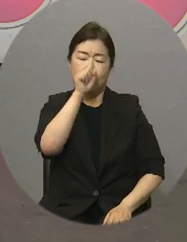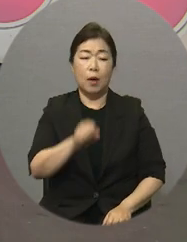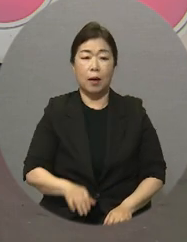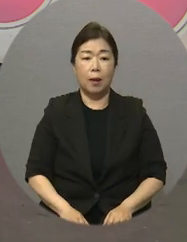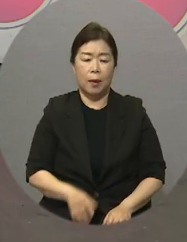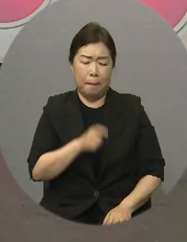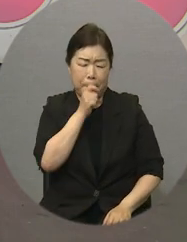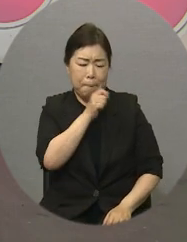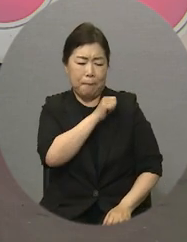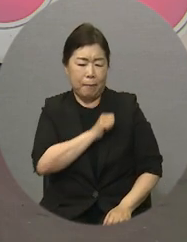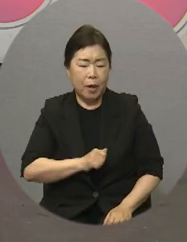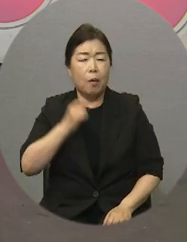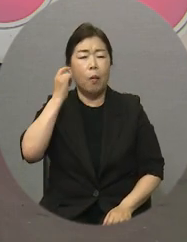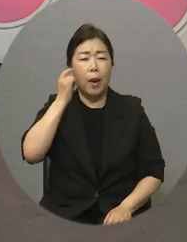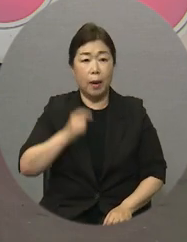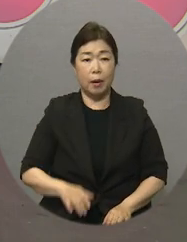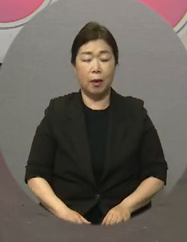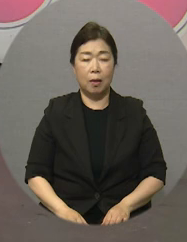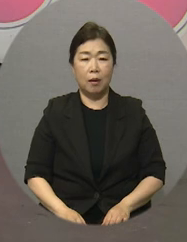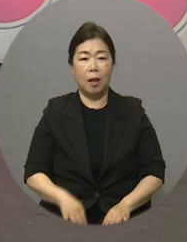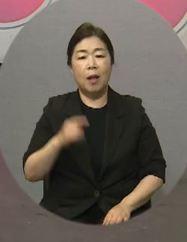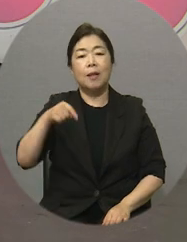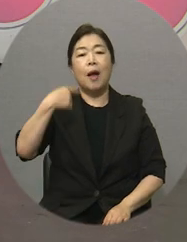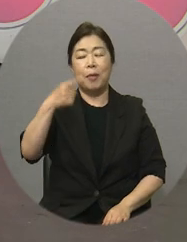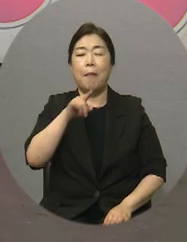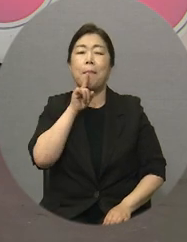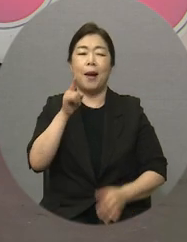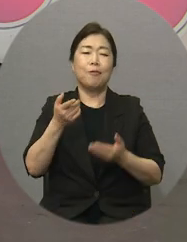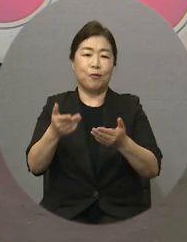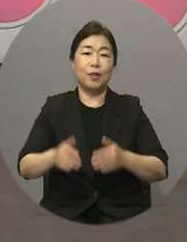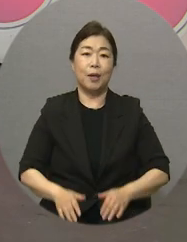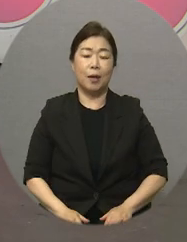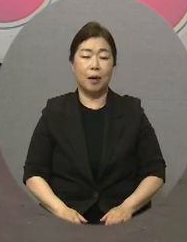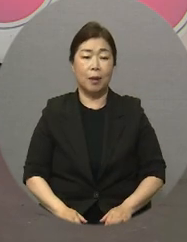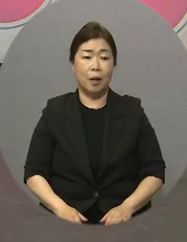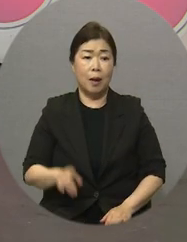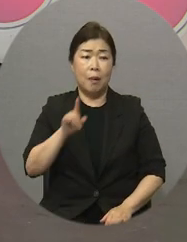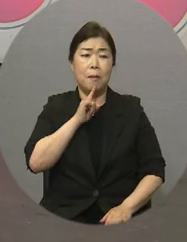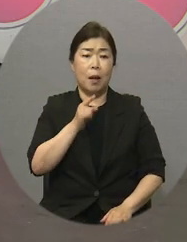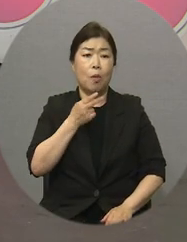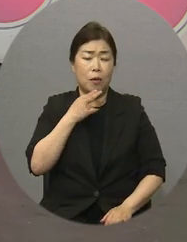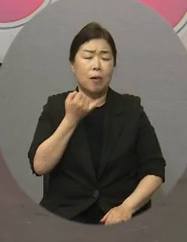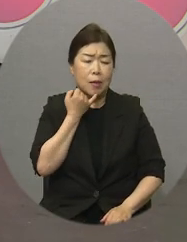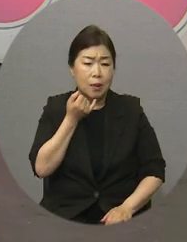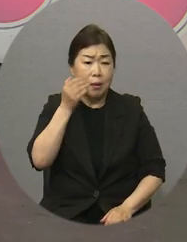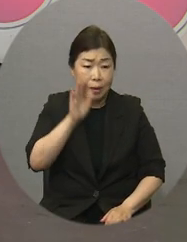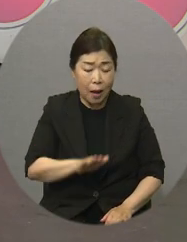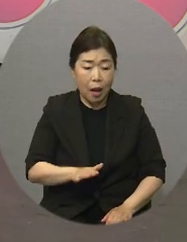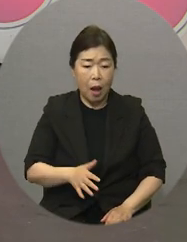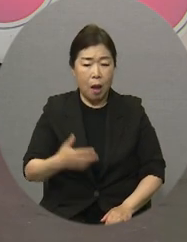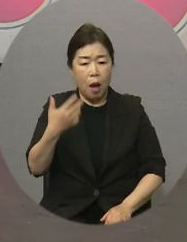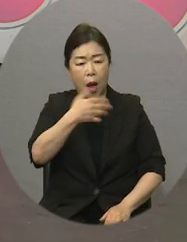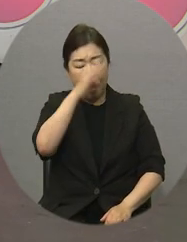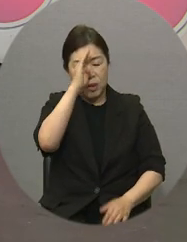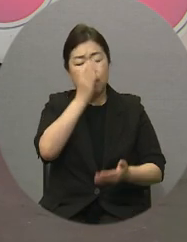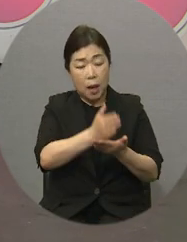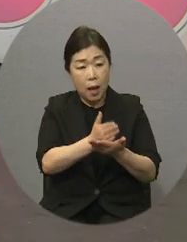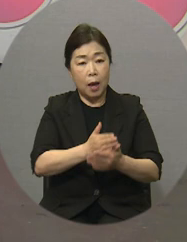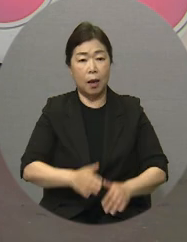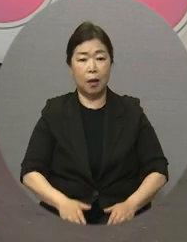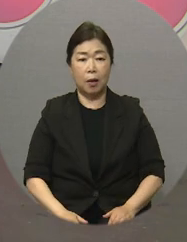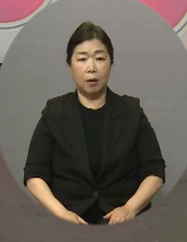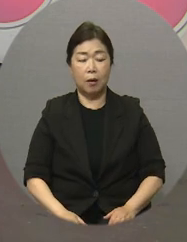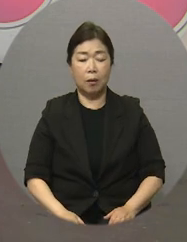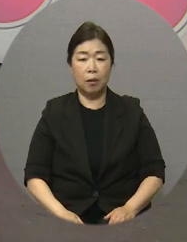아, 다음부터는 얘기할게요. 얘기 안 해도 되니까 아프지 마라. 집에 와서 이